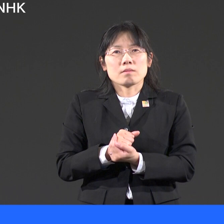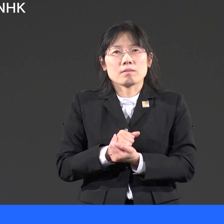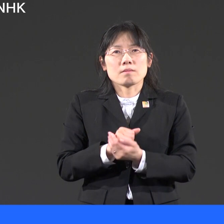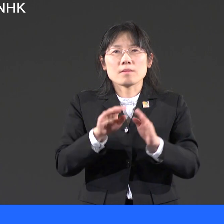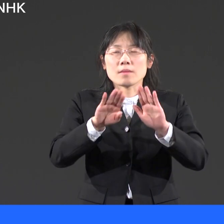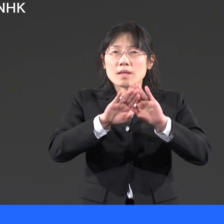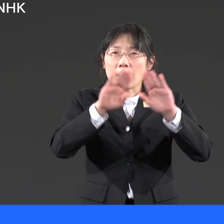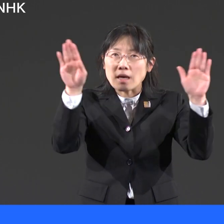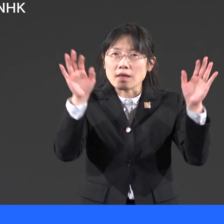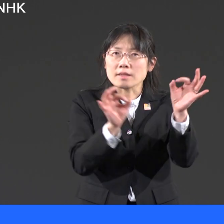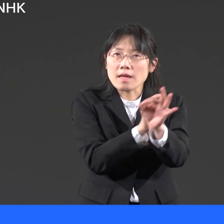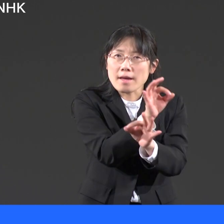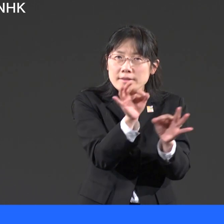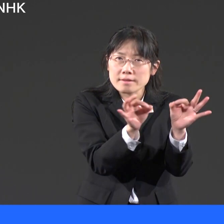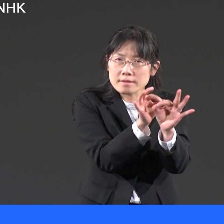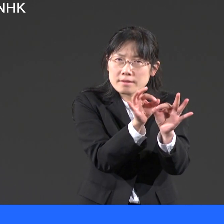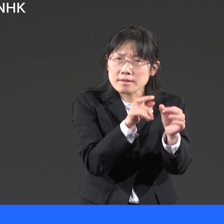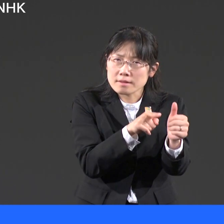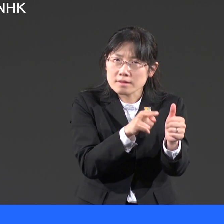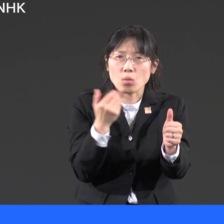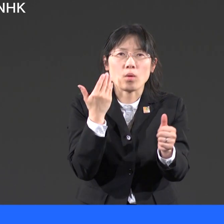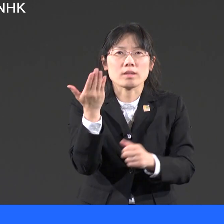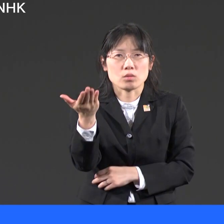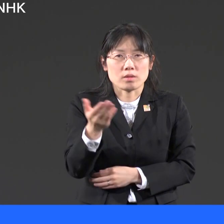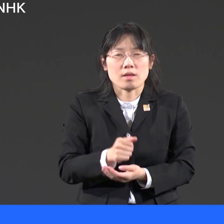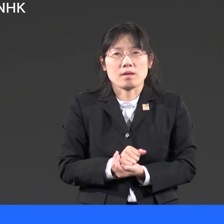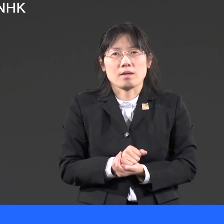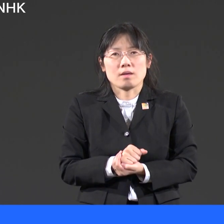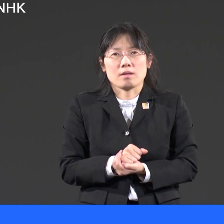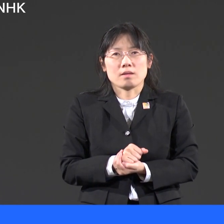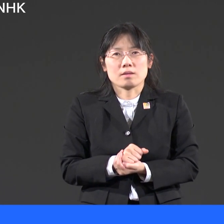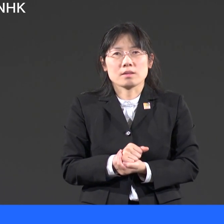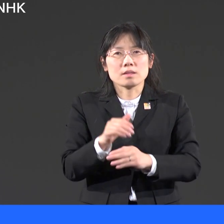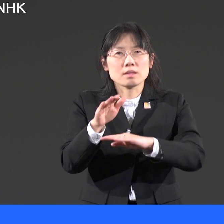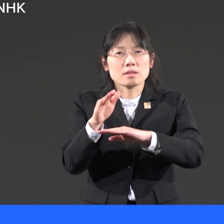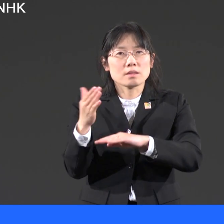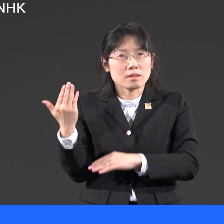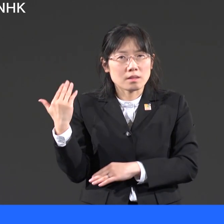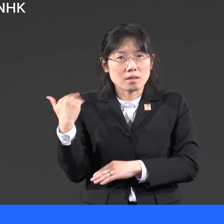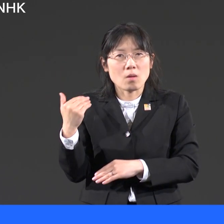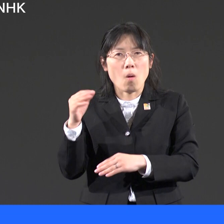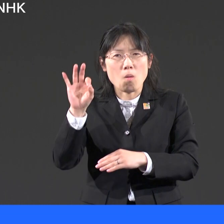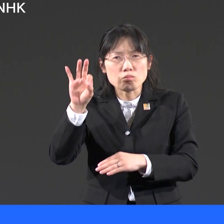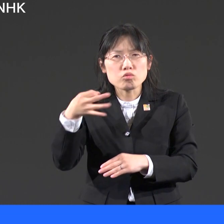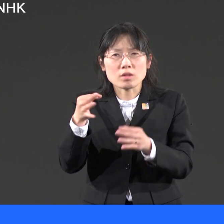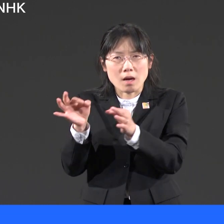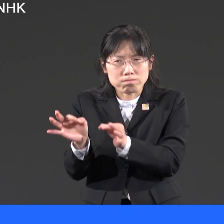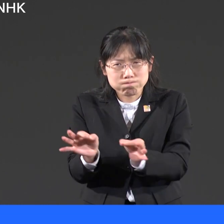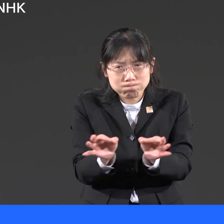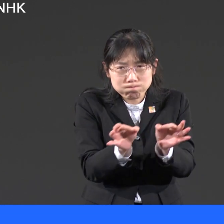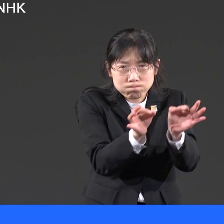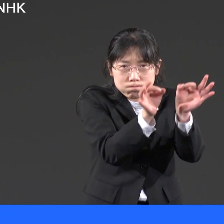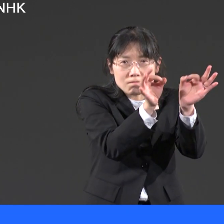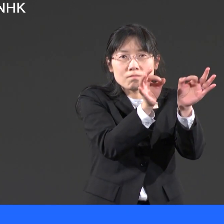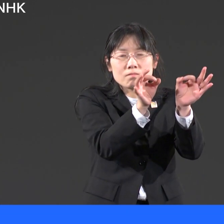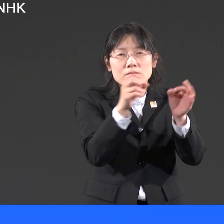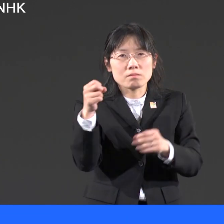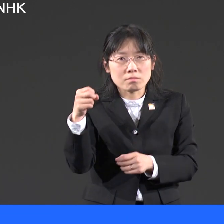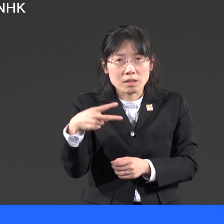開催経費についてちょっとお尋ねしたいんですけれども、はい、昨今 の物価高騰ですとか、ある